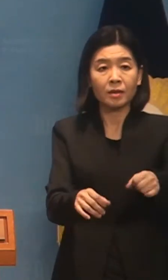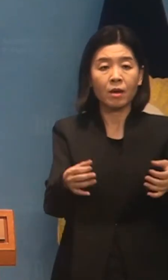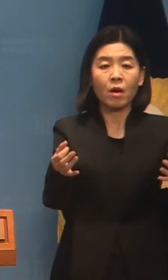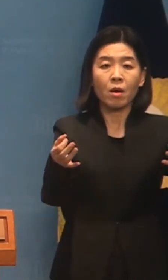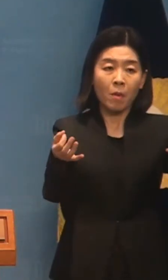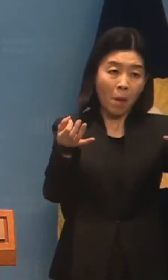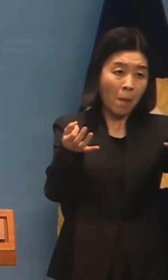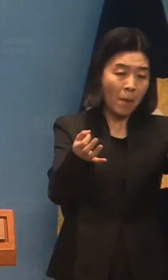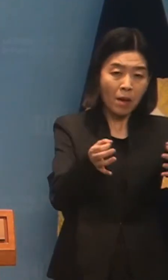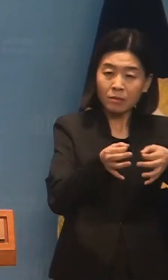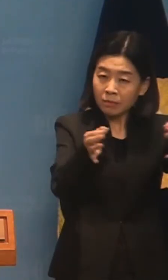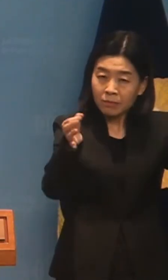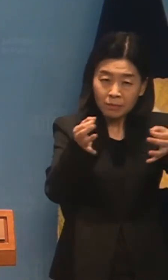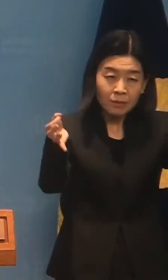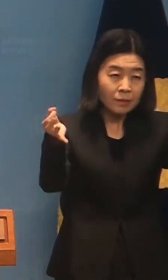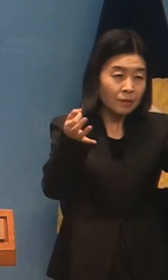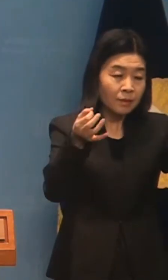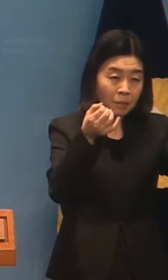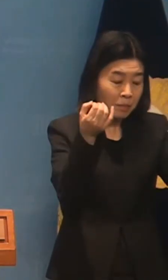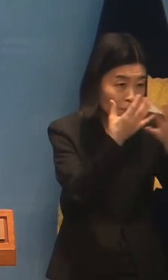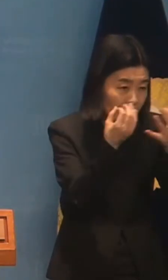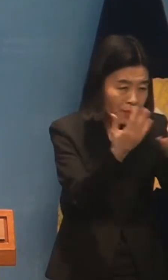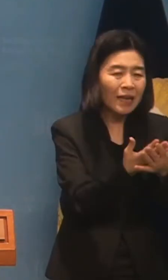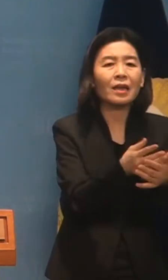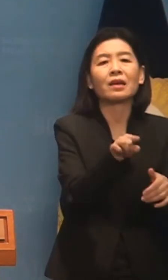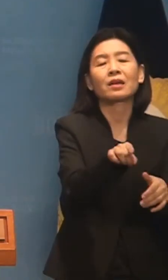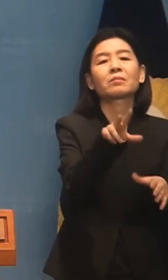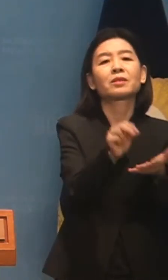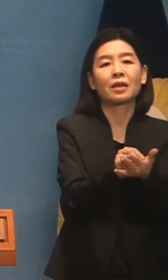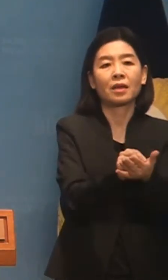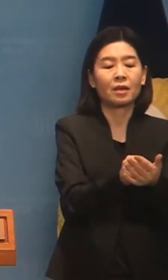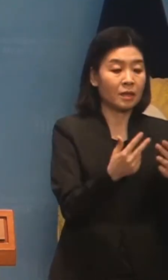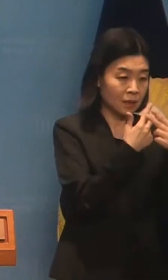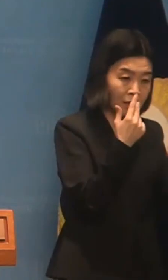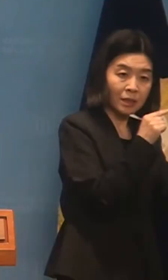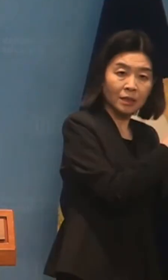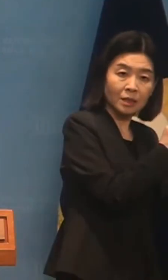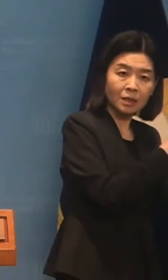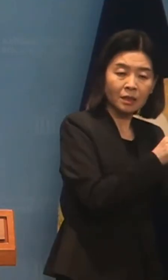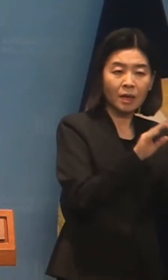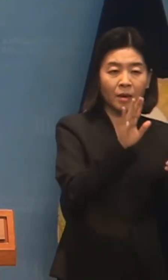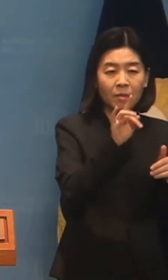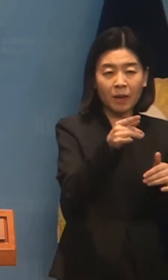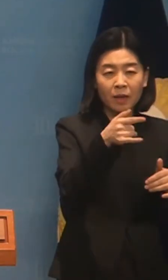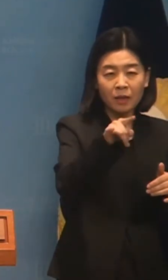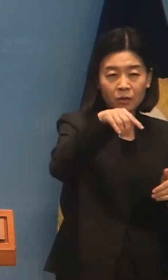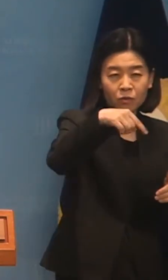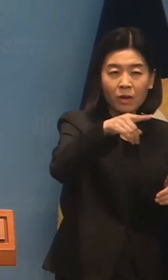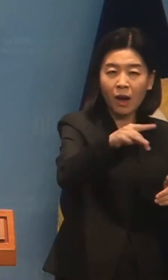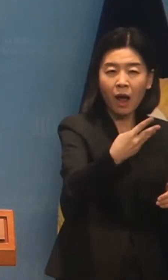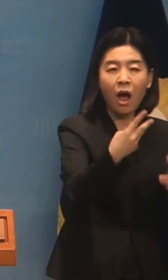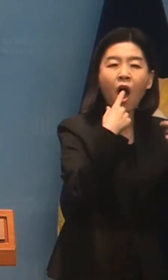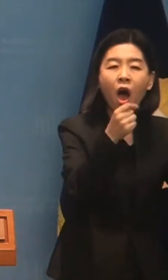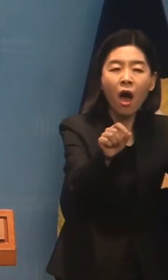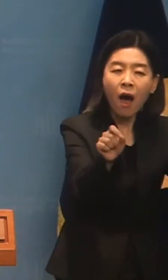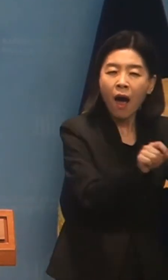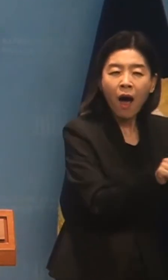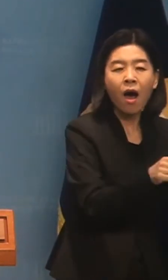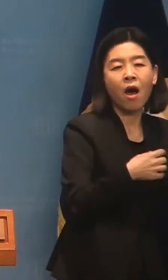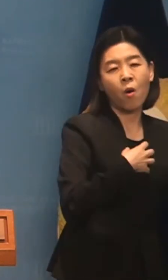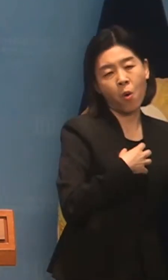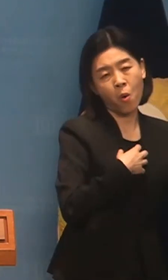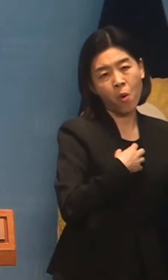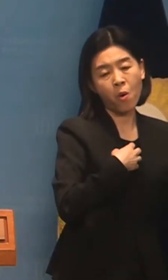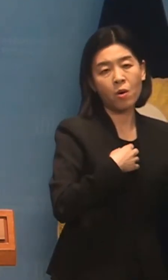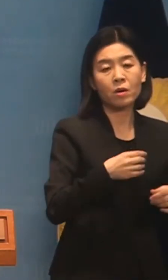때문입니다. 이재명 후보의 집권은 베네수엘라 망국의 길로 가는 것입니다.